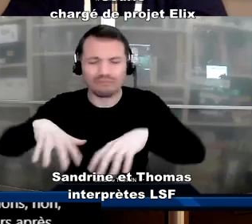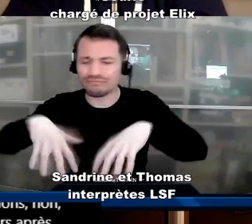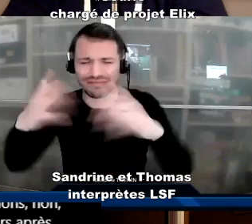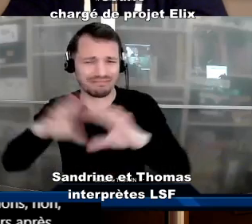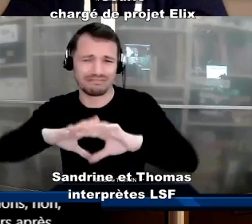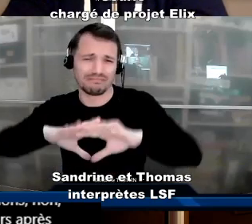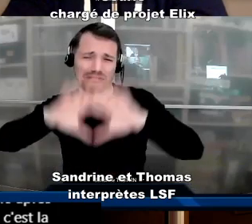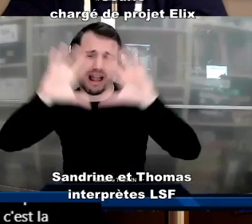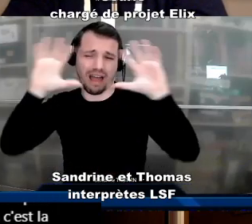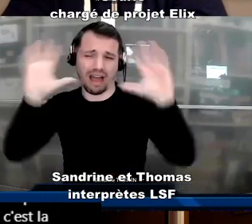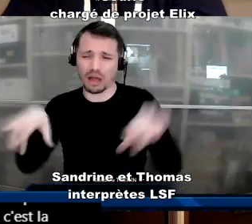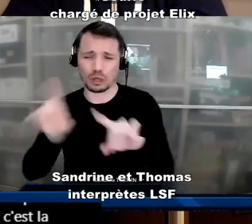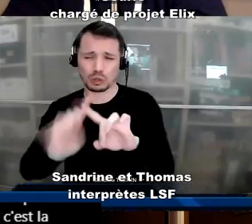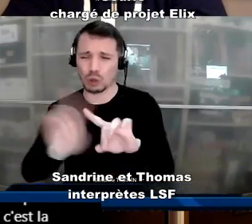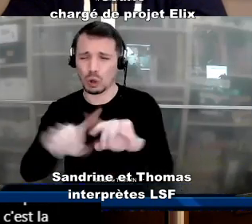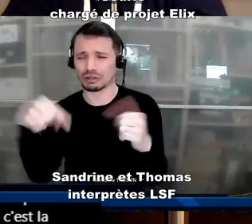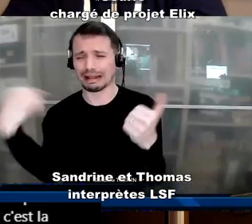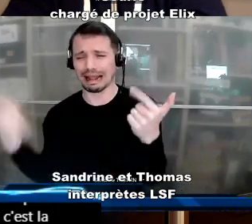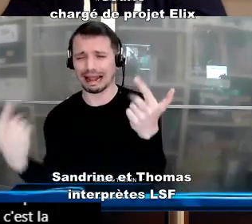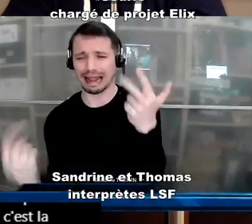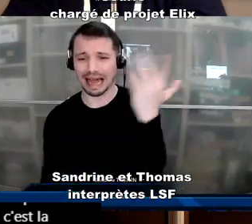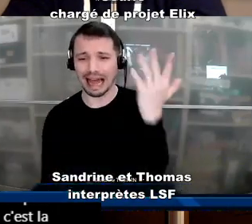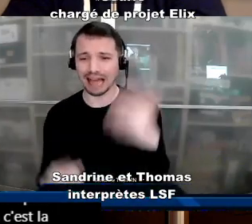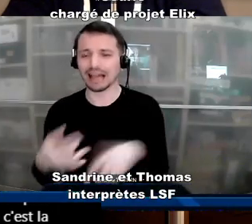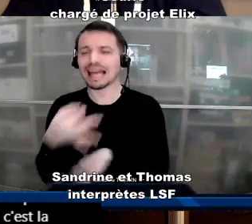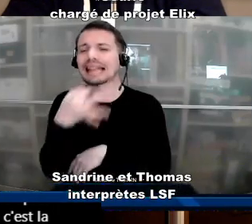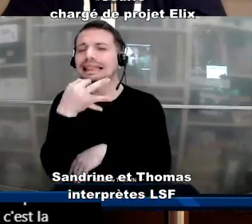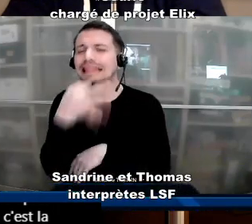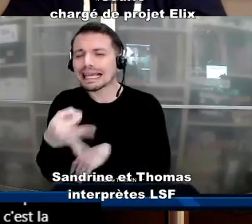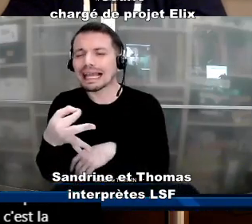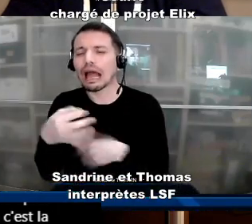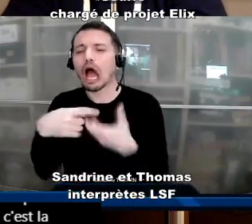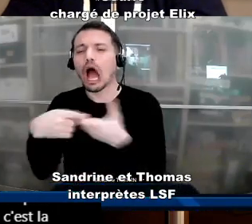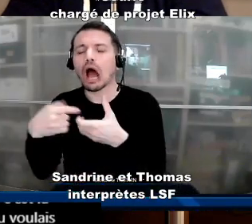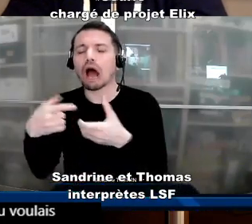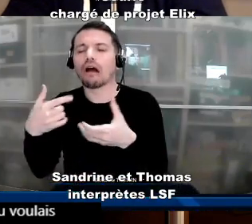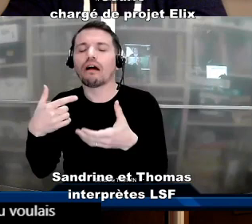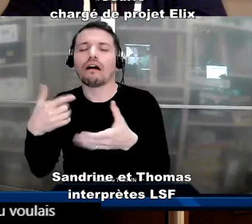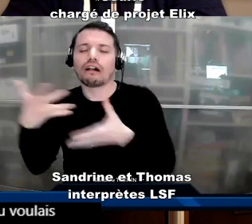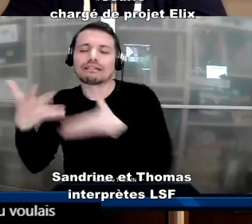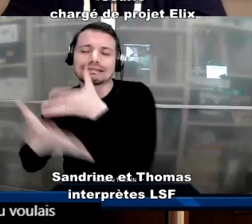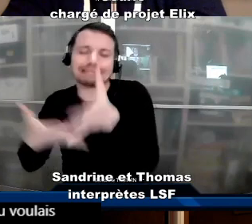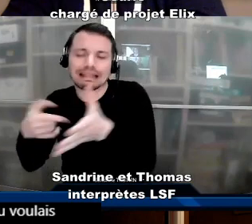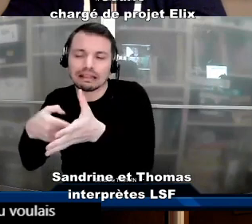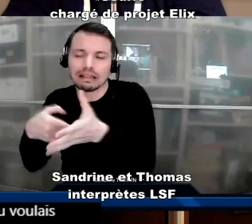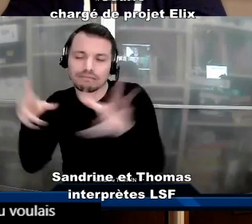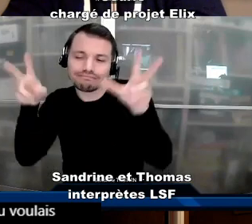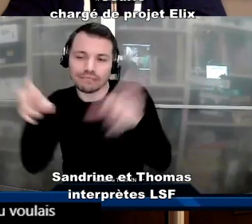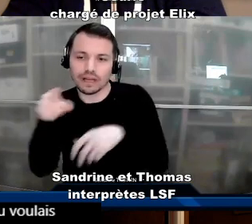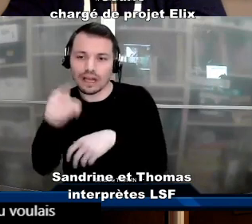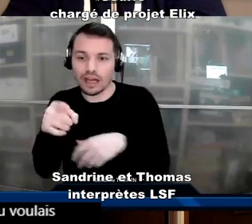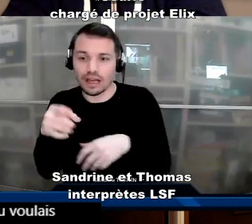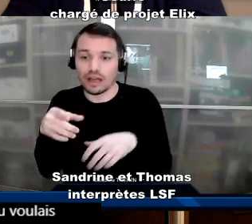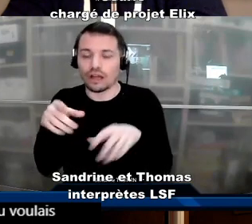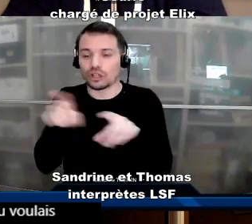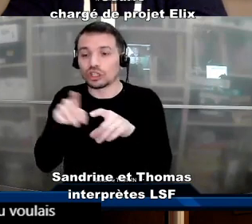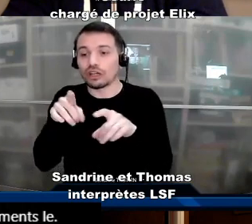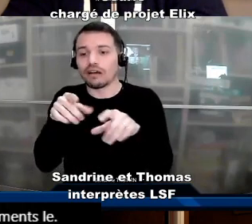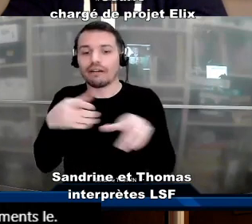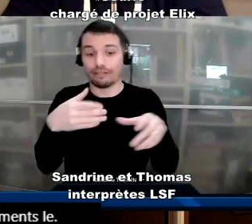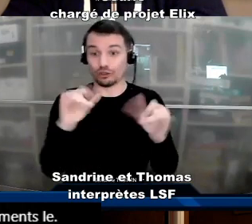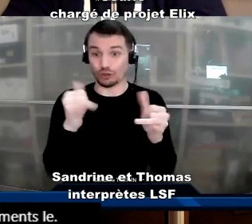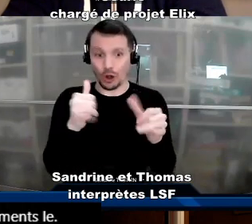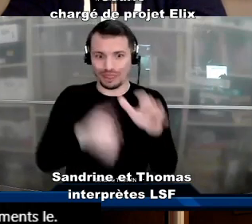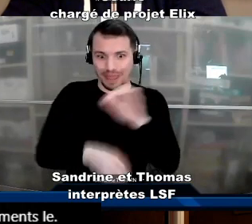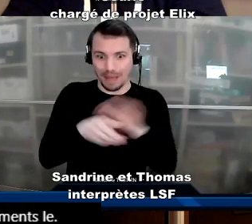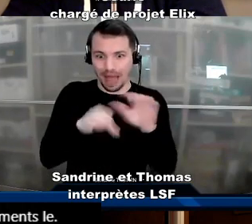permettent... Dites-le en langue des signes, voilà. Dites-le en langue des signes avec quelques extensions. Il y a plein d'extensions et ça permet justement